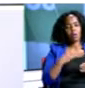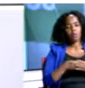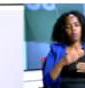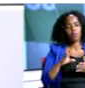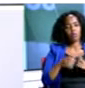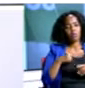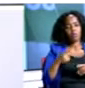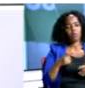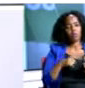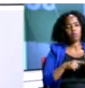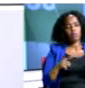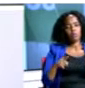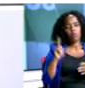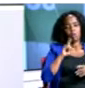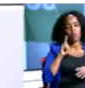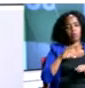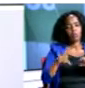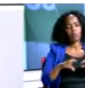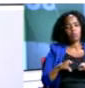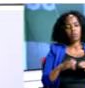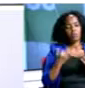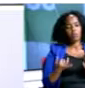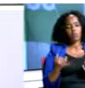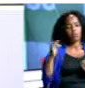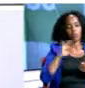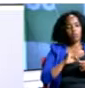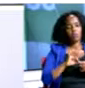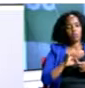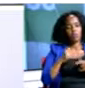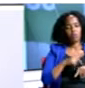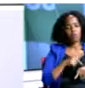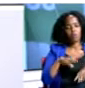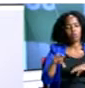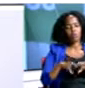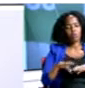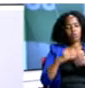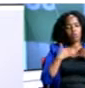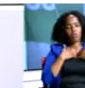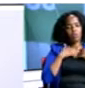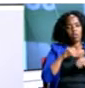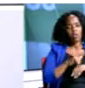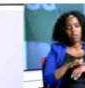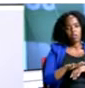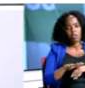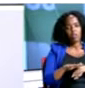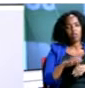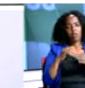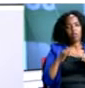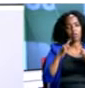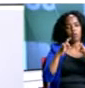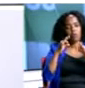kumesile ibsemajru malgochun berbasita kamtu yenyu fayeda kam yero kam gochu kam nekengedu ergan derba wanjru